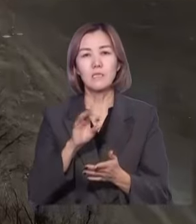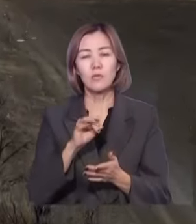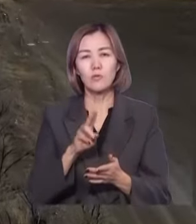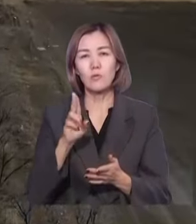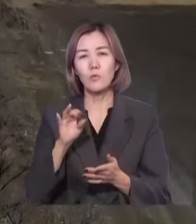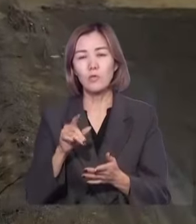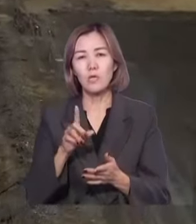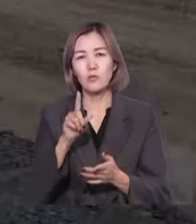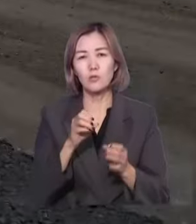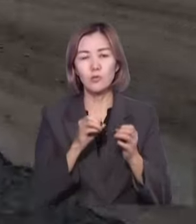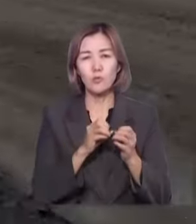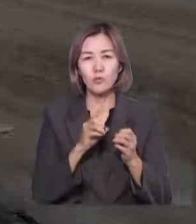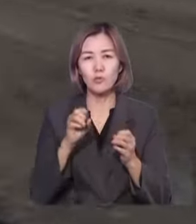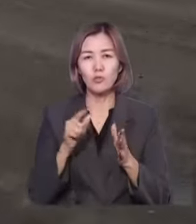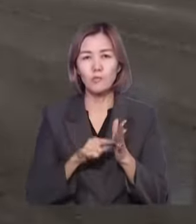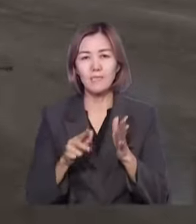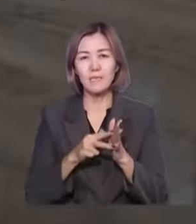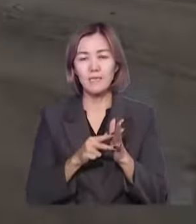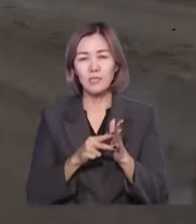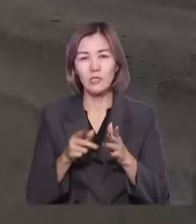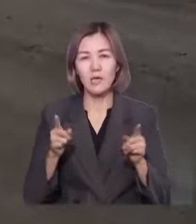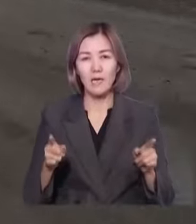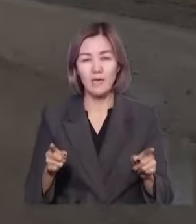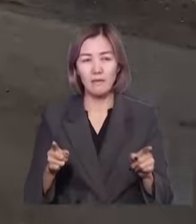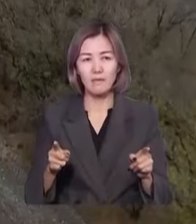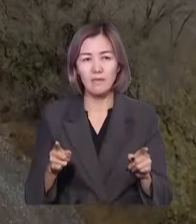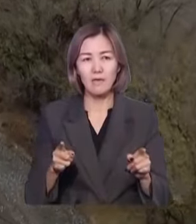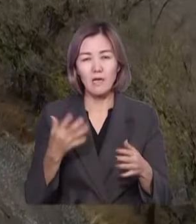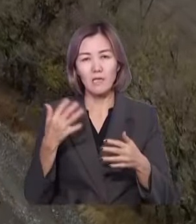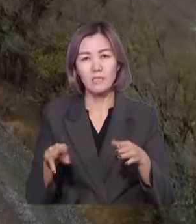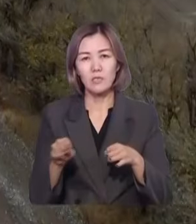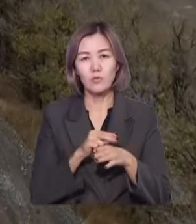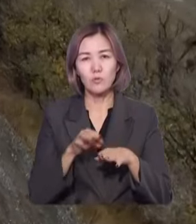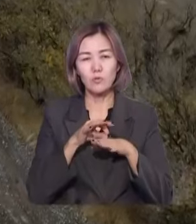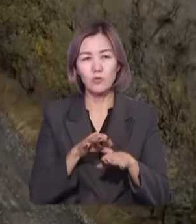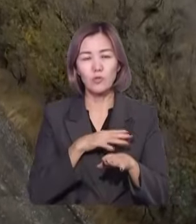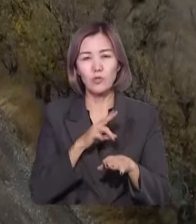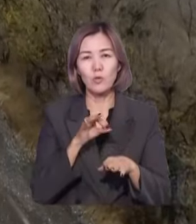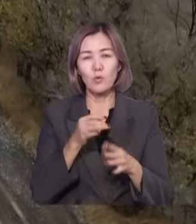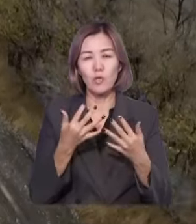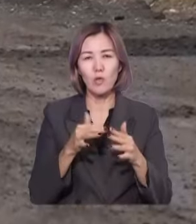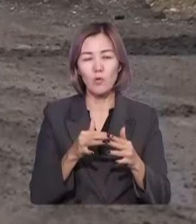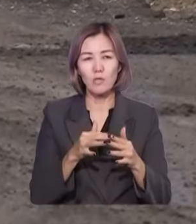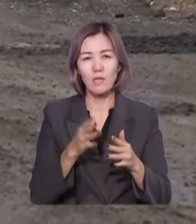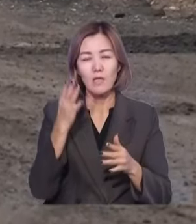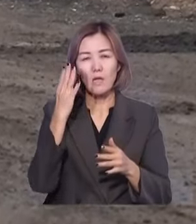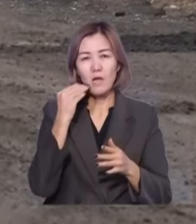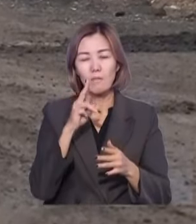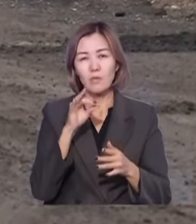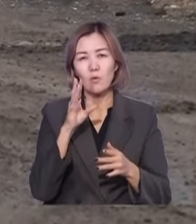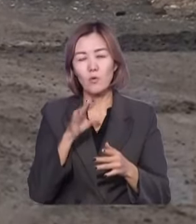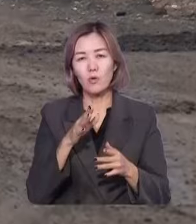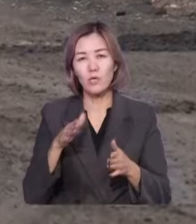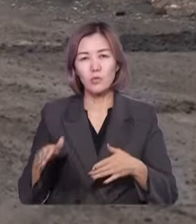автожолының 110-178 шақырым жол бөлігінің орташа жөндеу жұмыстары жүргізілуде. Сонымен қатар Көктал ауылынан Алматы Қорғас